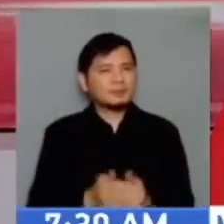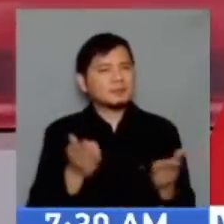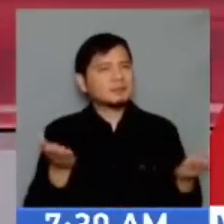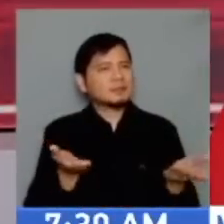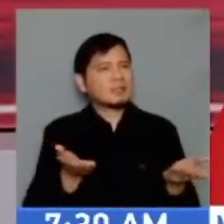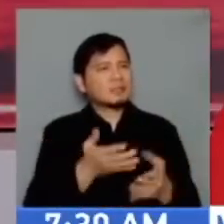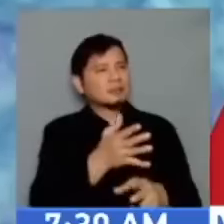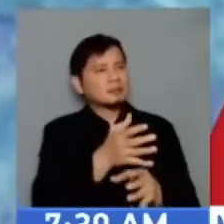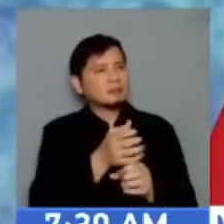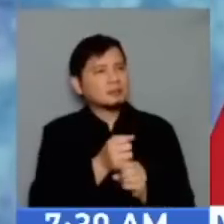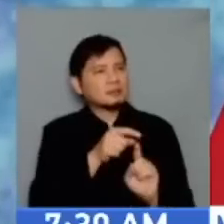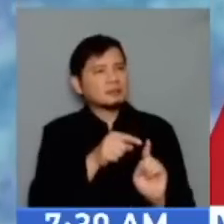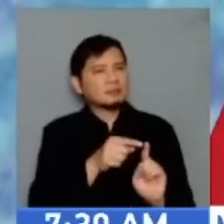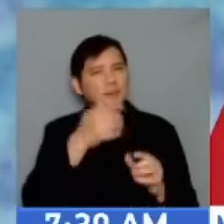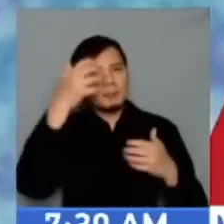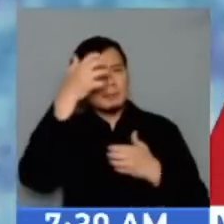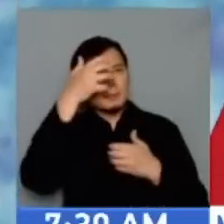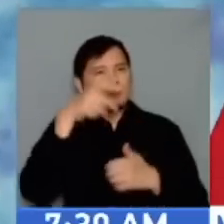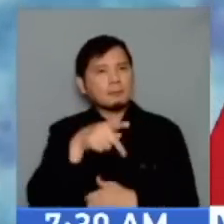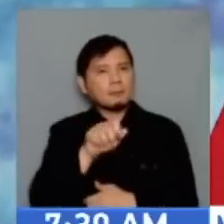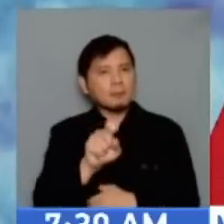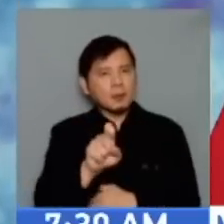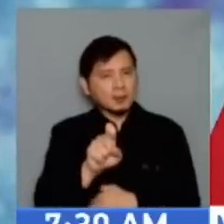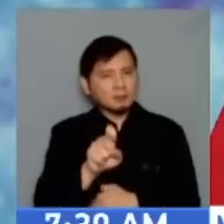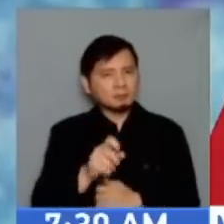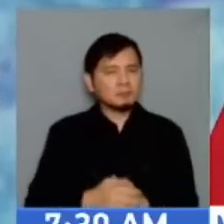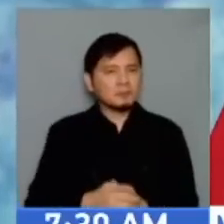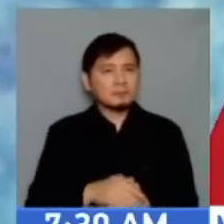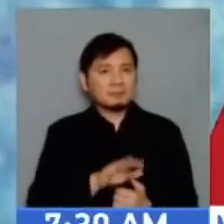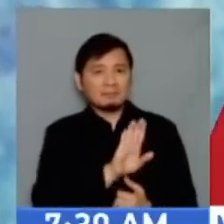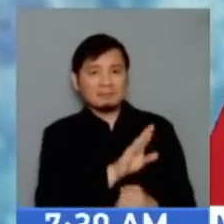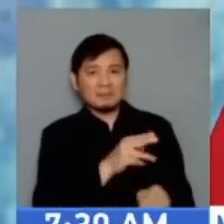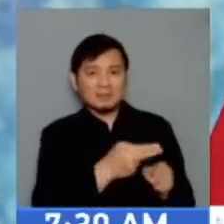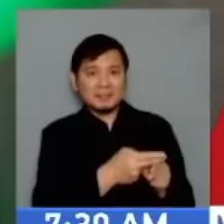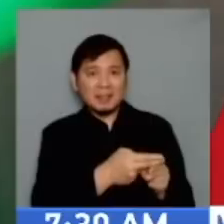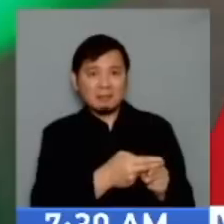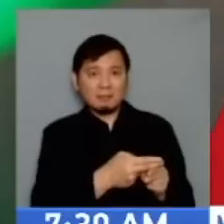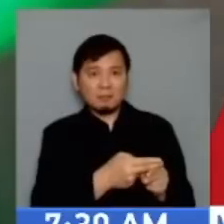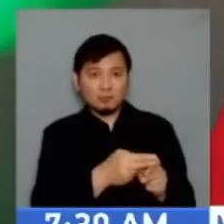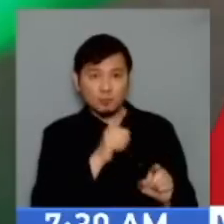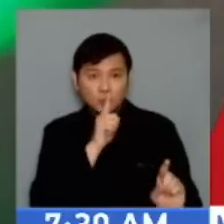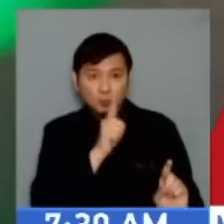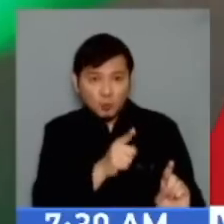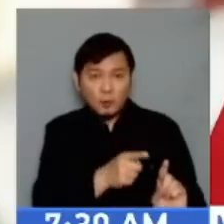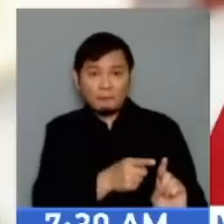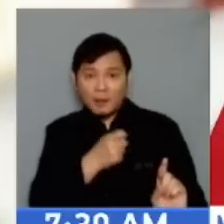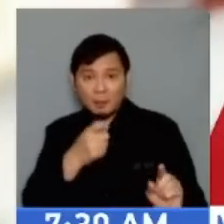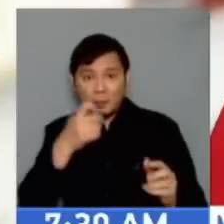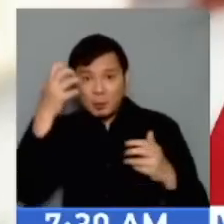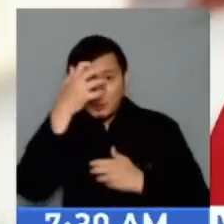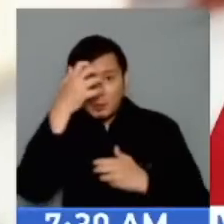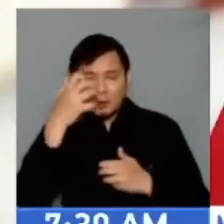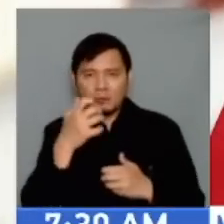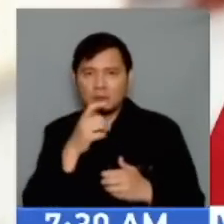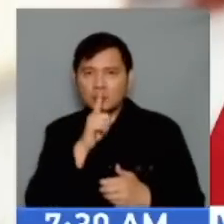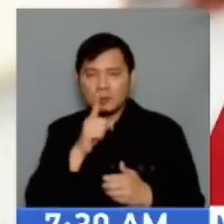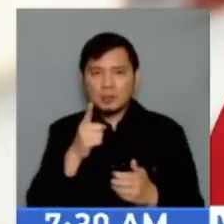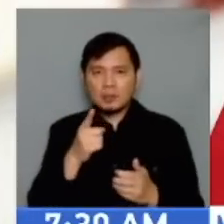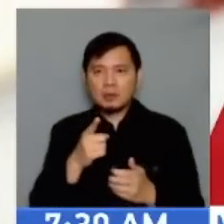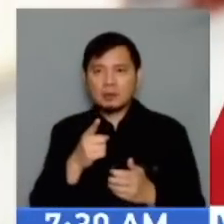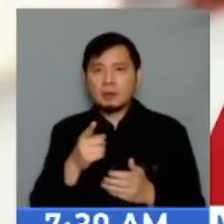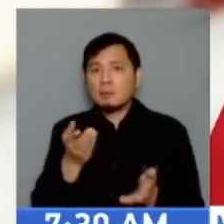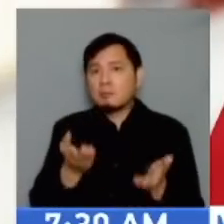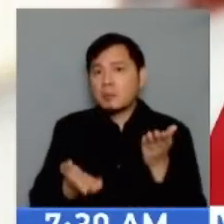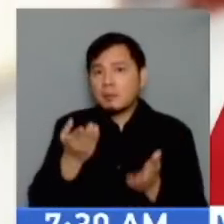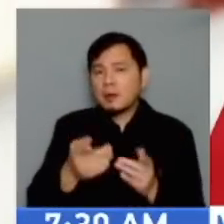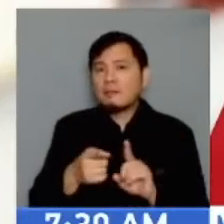monkeypox? Siyempre, based on its name, sa mga unggoy ba talaga? Kasi parang may mga nababasa rin tayo na sa mga rodents. At ano ba ang kaibahan nito